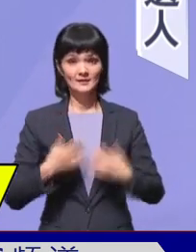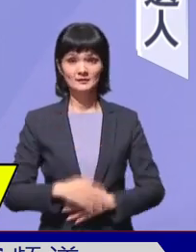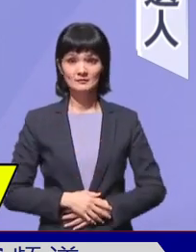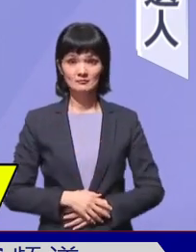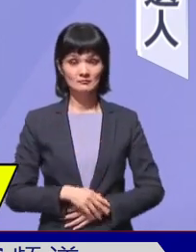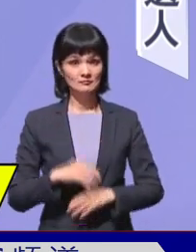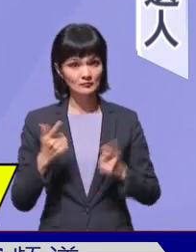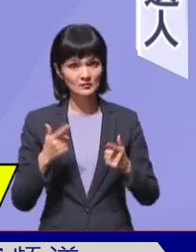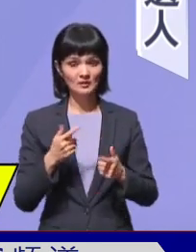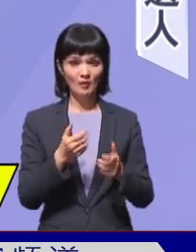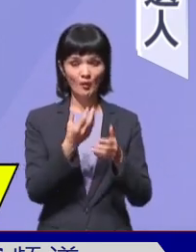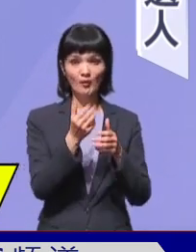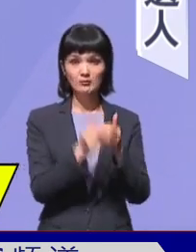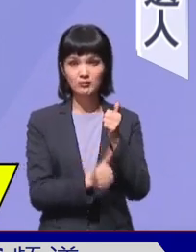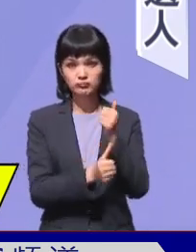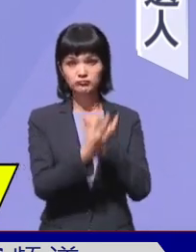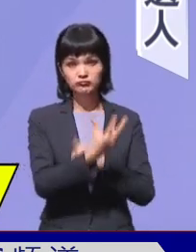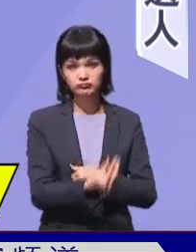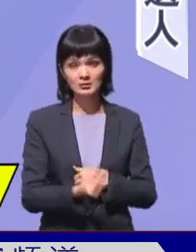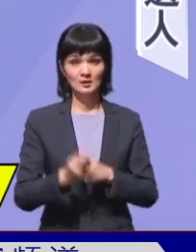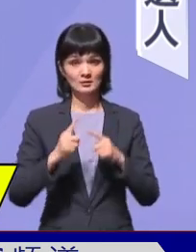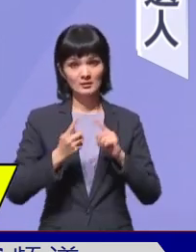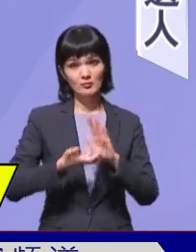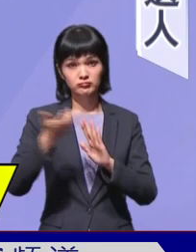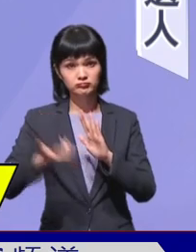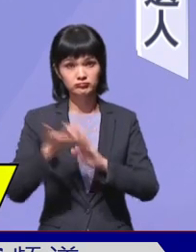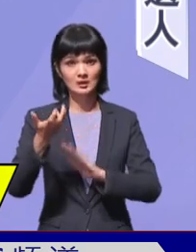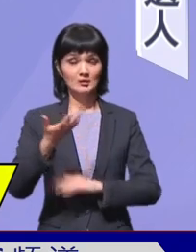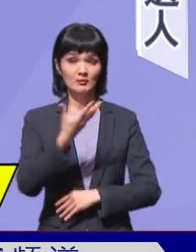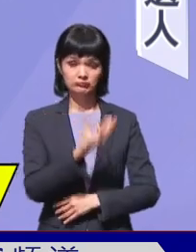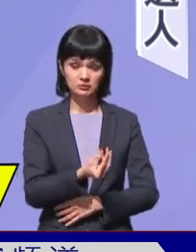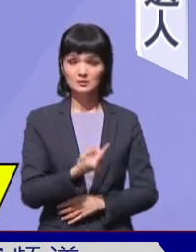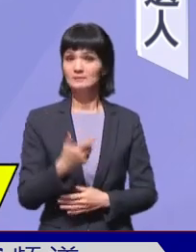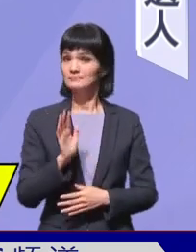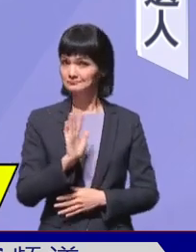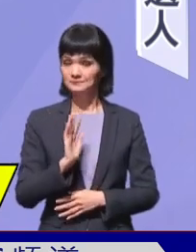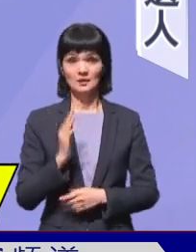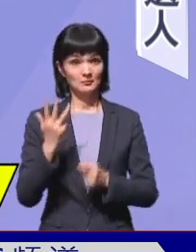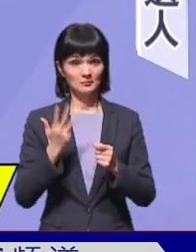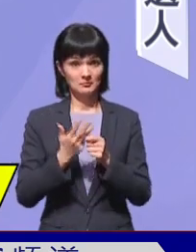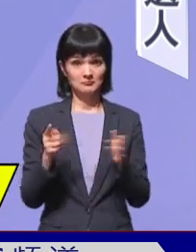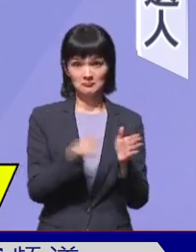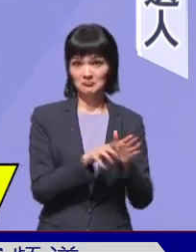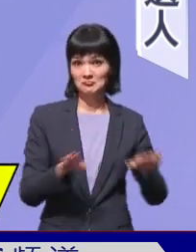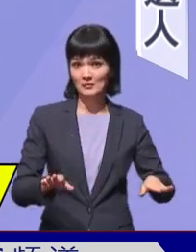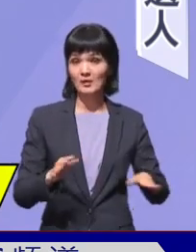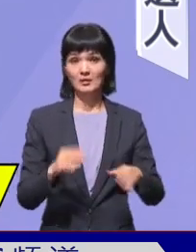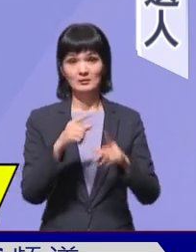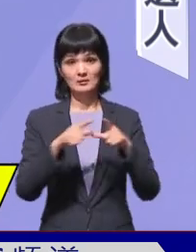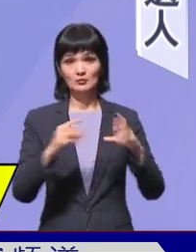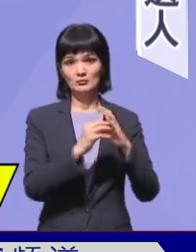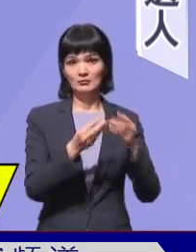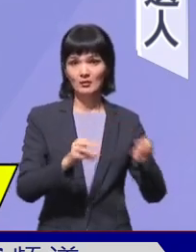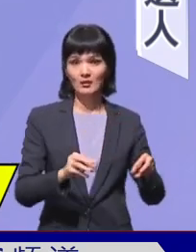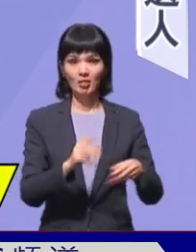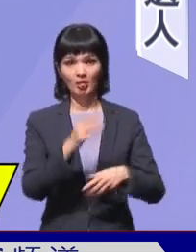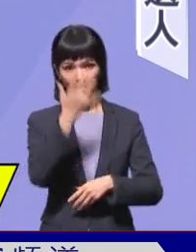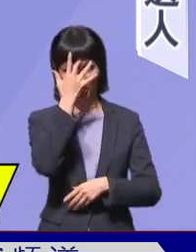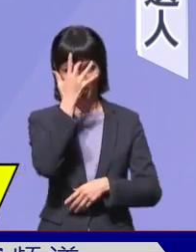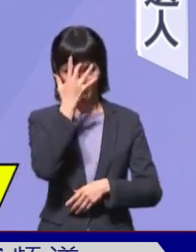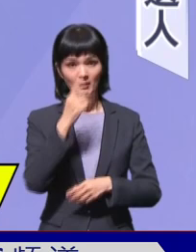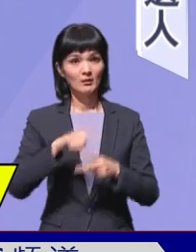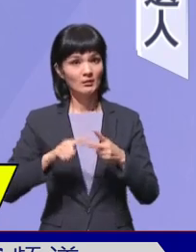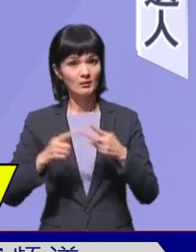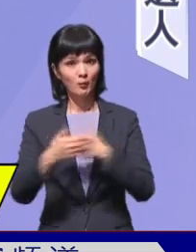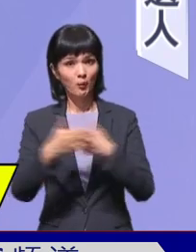到留不住人才，人口不断外流。而这8年来，其实大巨蛋持续卡关，交通，内湖的交